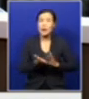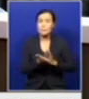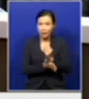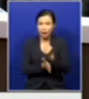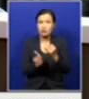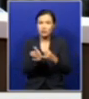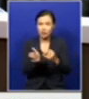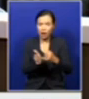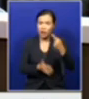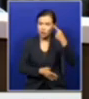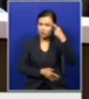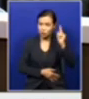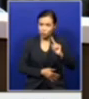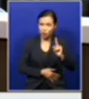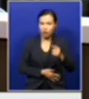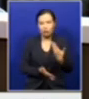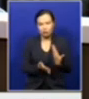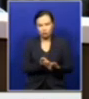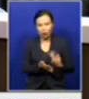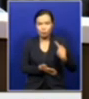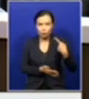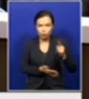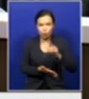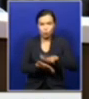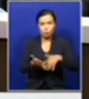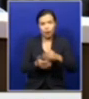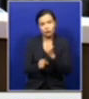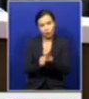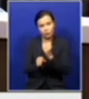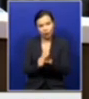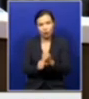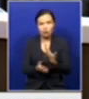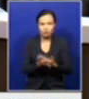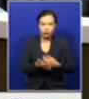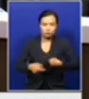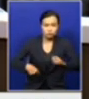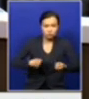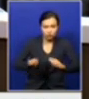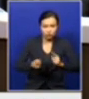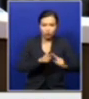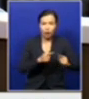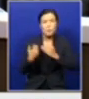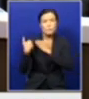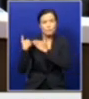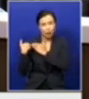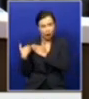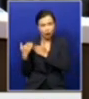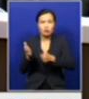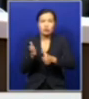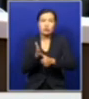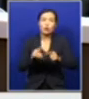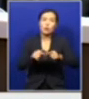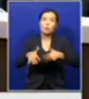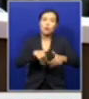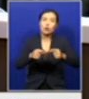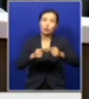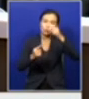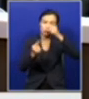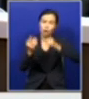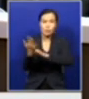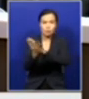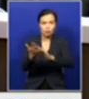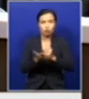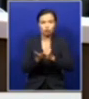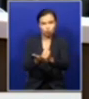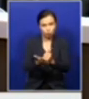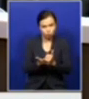ค่ะก็คำนึงถึงความคุ้มค่าของแผนงานการใช้เงินและภาระหนี้สินค่ะที่ประชาชนคนไทยทั้งประเทศต้องช่วยกัน